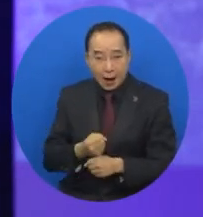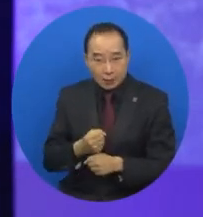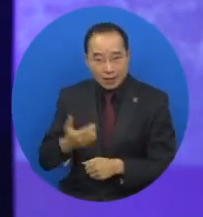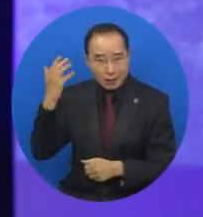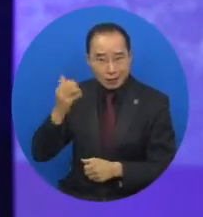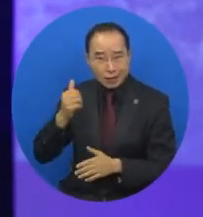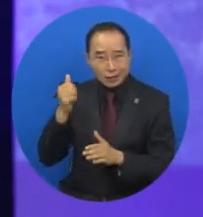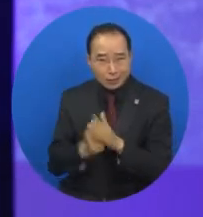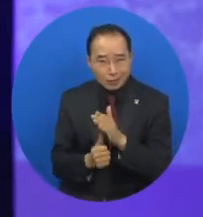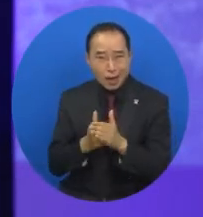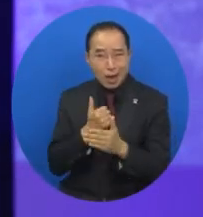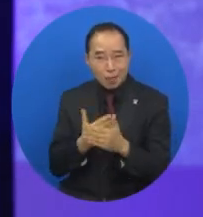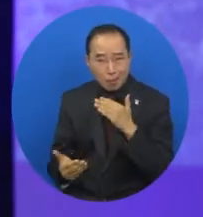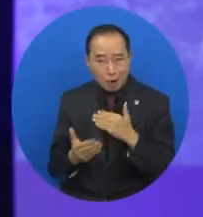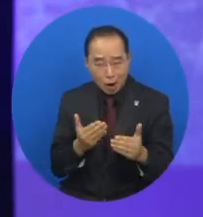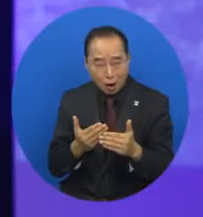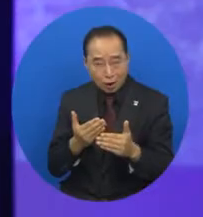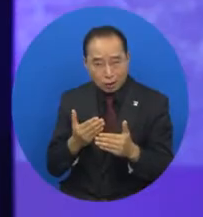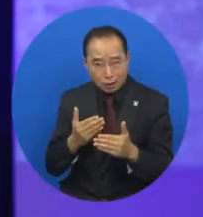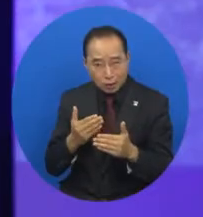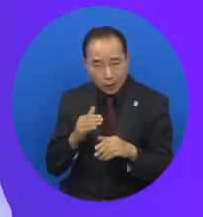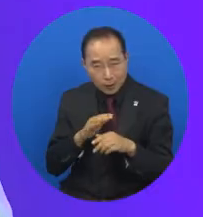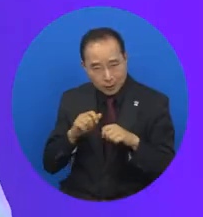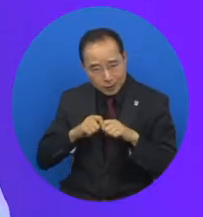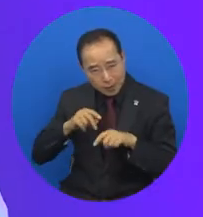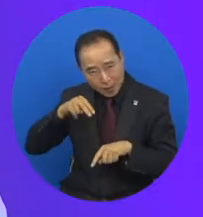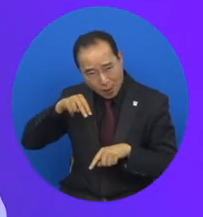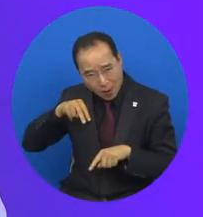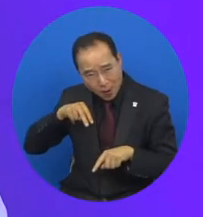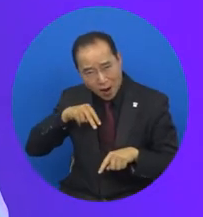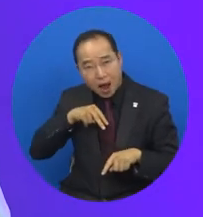실패와 경험들을 계속해보면서